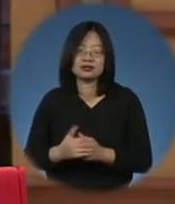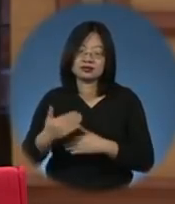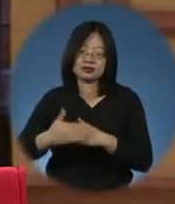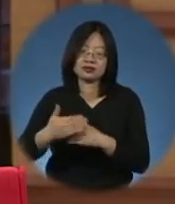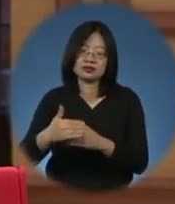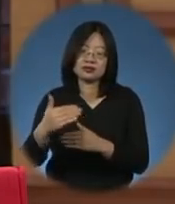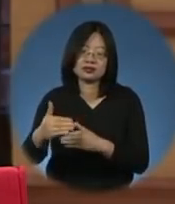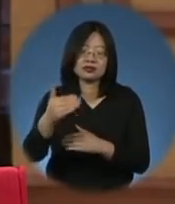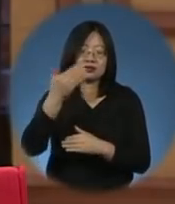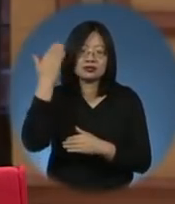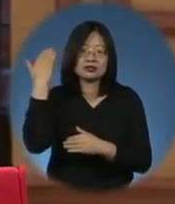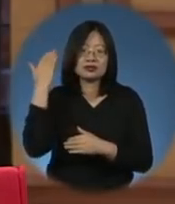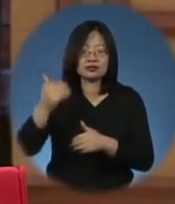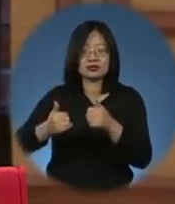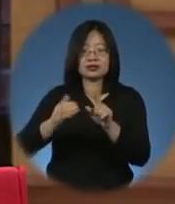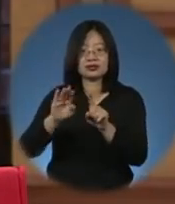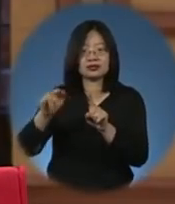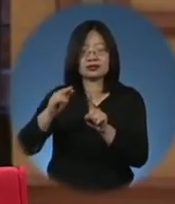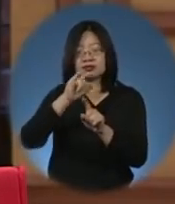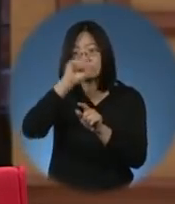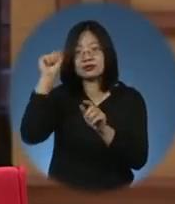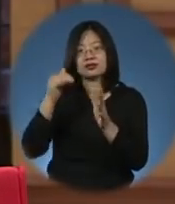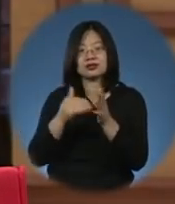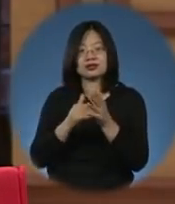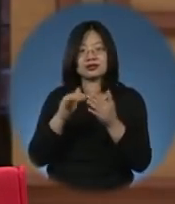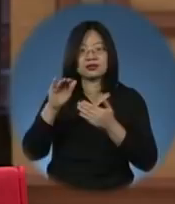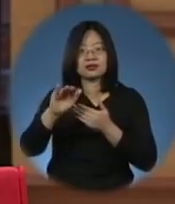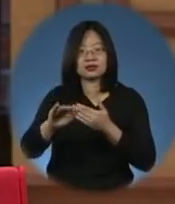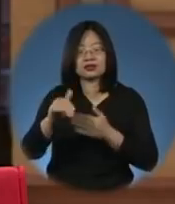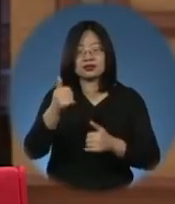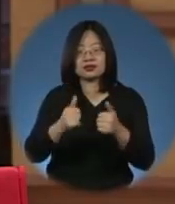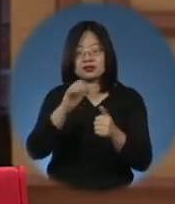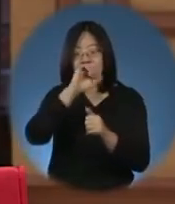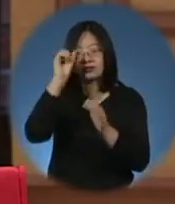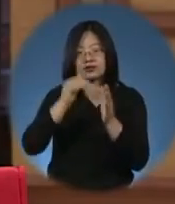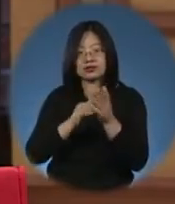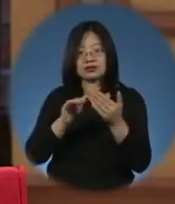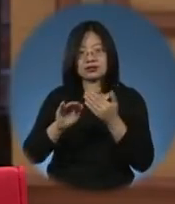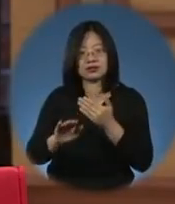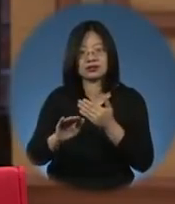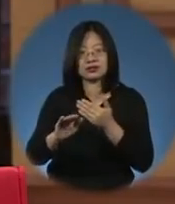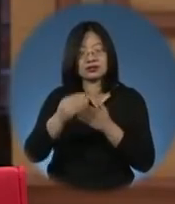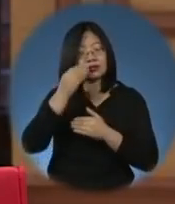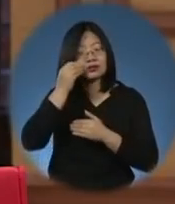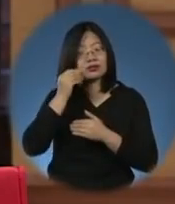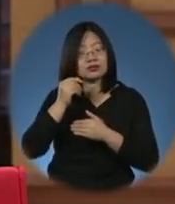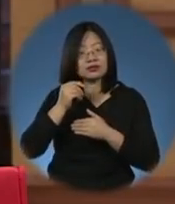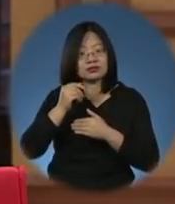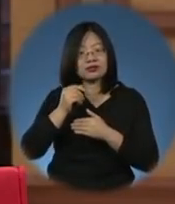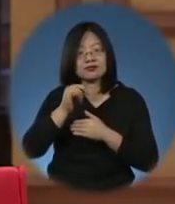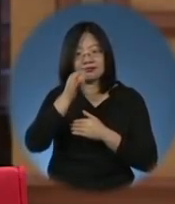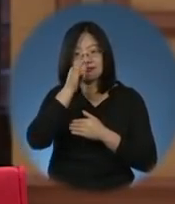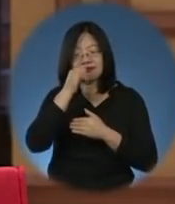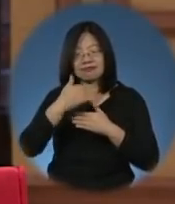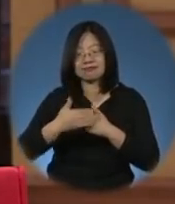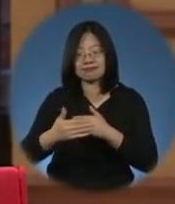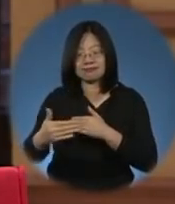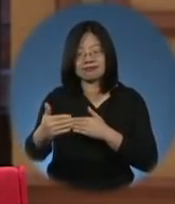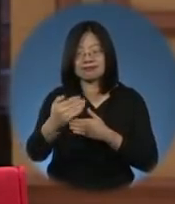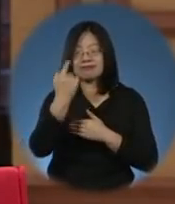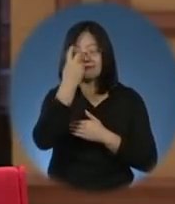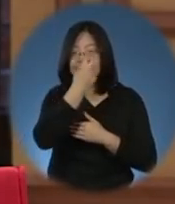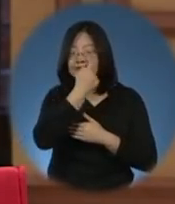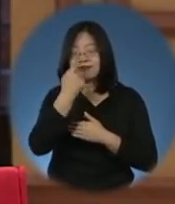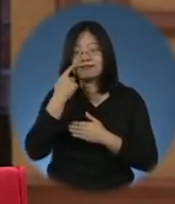길이 과거에는 시험 한 번만 딱 통과하면 시험을 통과하면 그때부터는 이제 탄탄대로로 가는 게 딱 있었잖아요. 그랬죠. 보장이